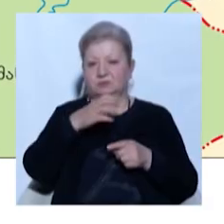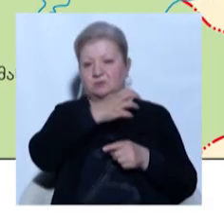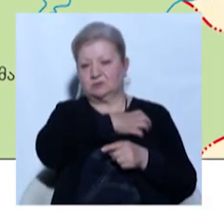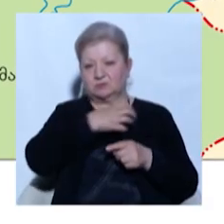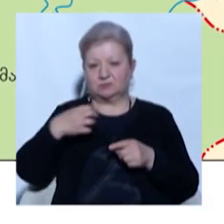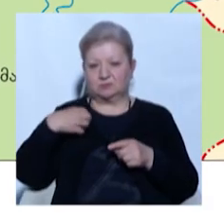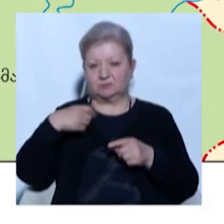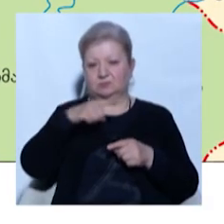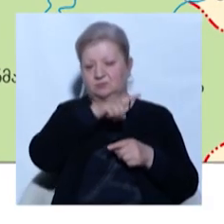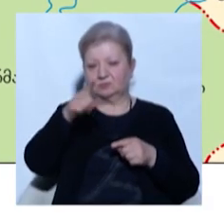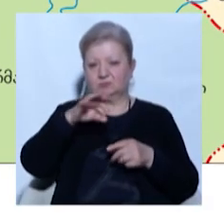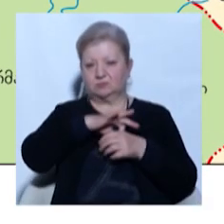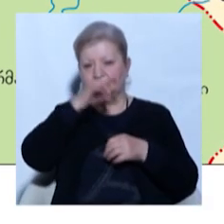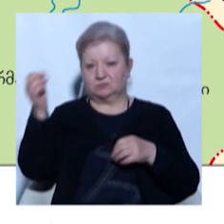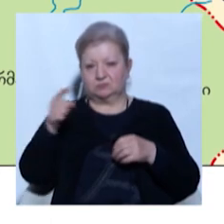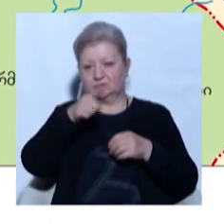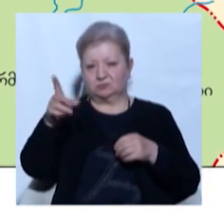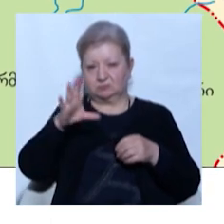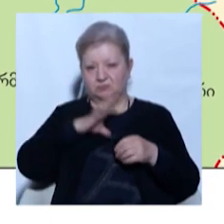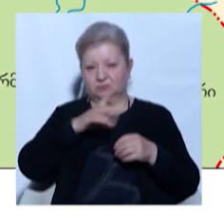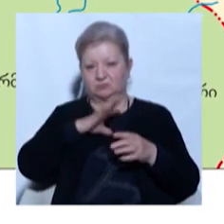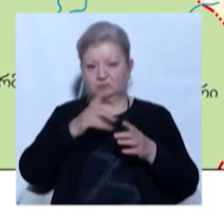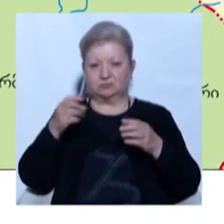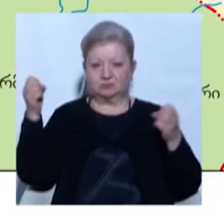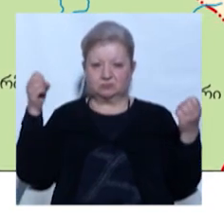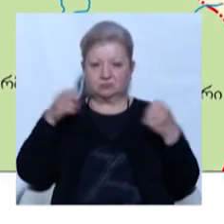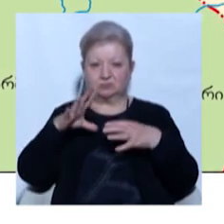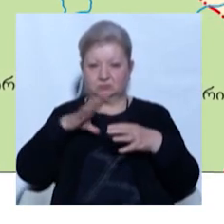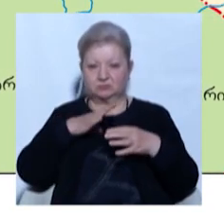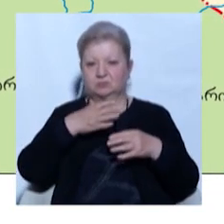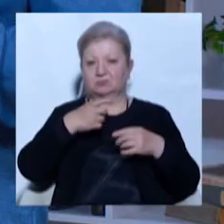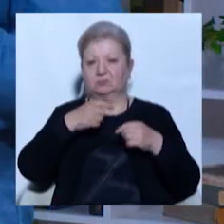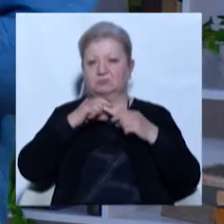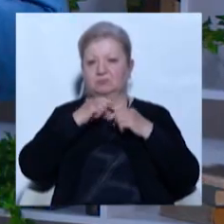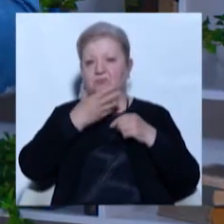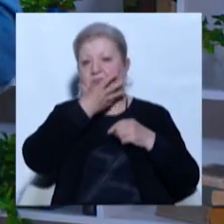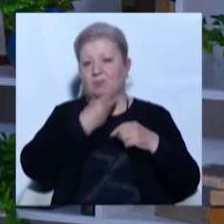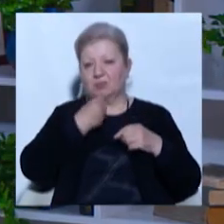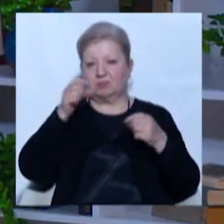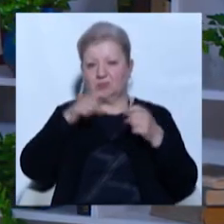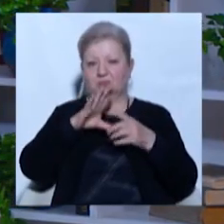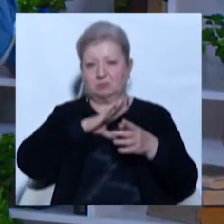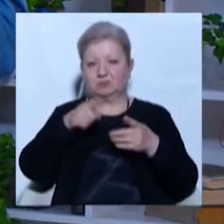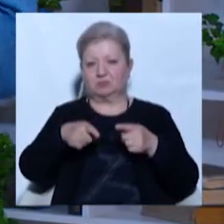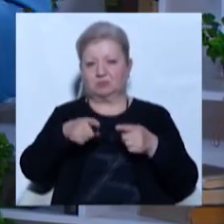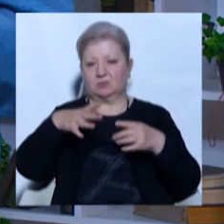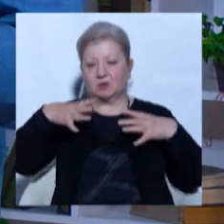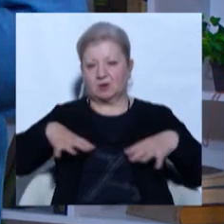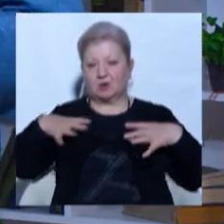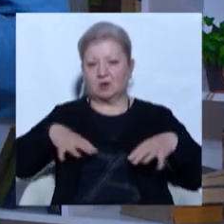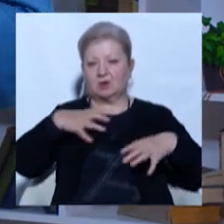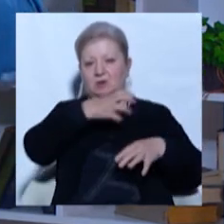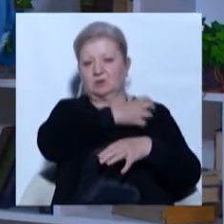მესამე საუკუნეში პართიის ნაცვლად წარმოიშვა, დაპირისპირებები მიმდინარეობდა. ბუნებრივია, ამ დაპირისპირების ფონზე ქართლის